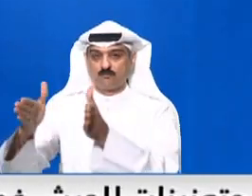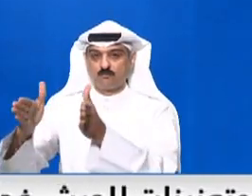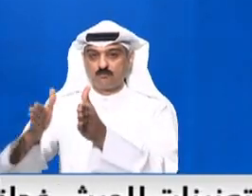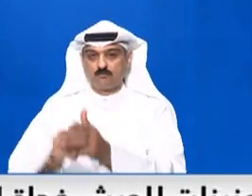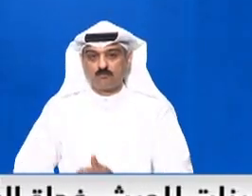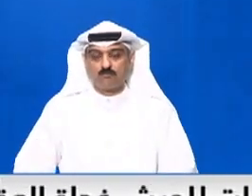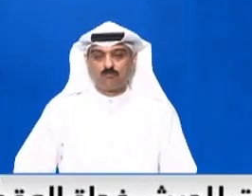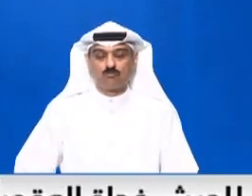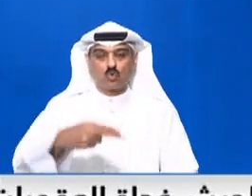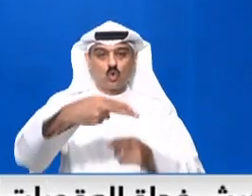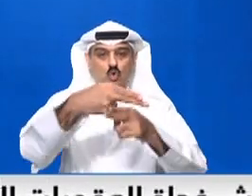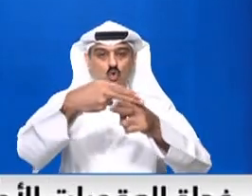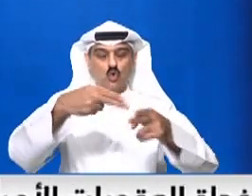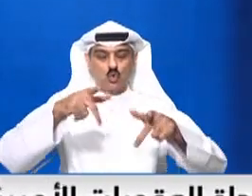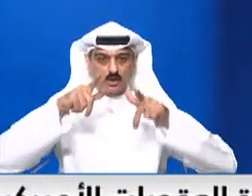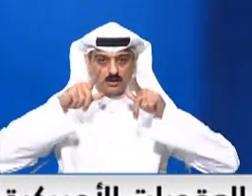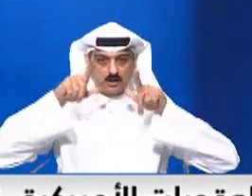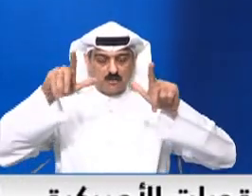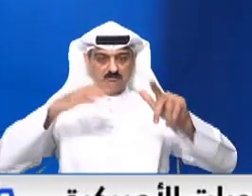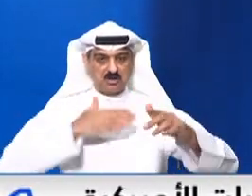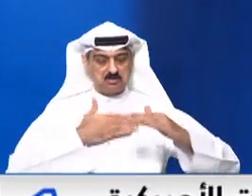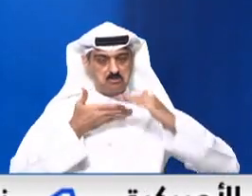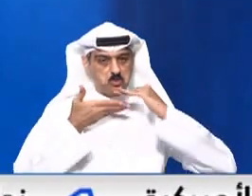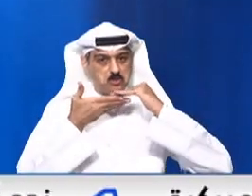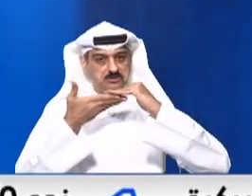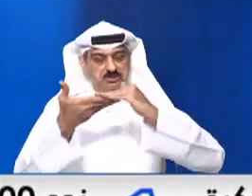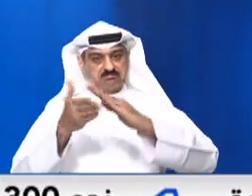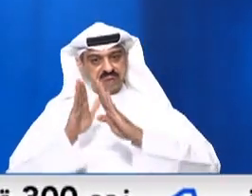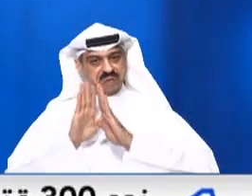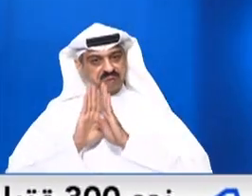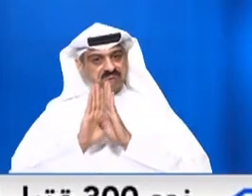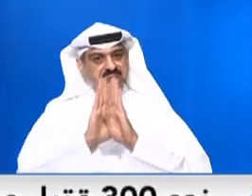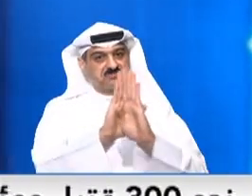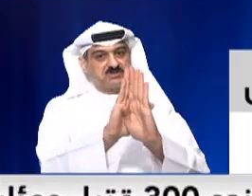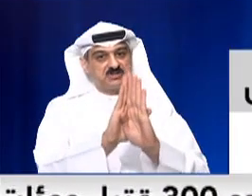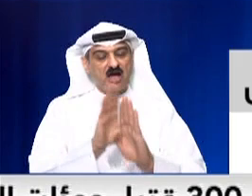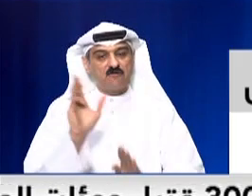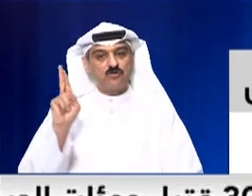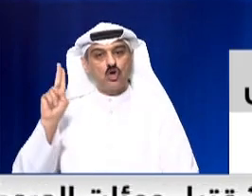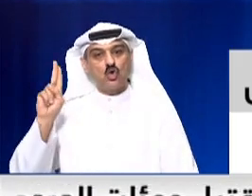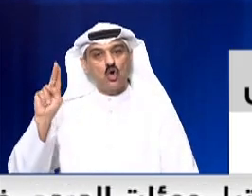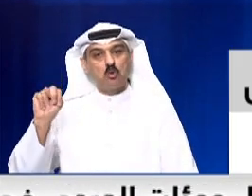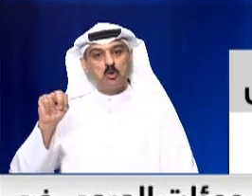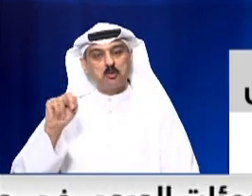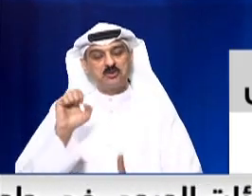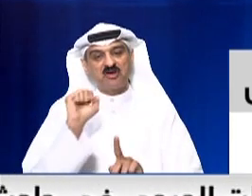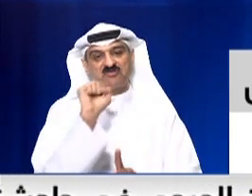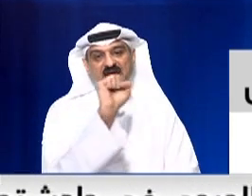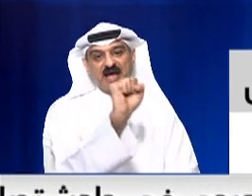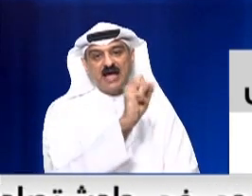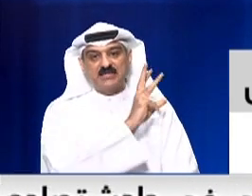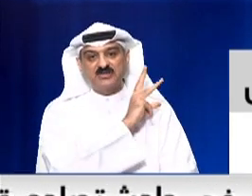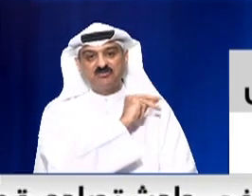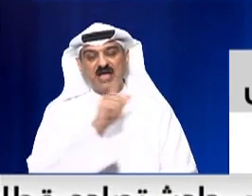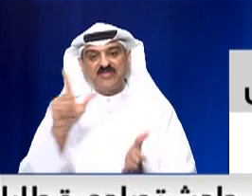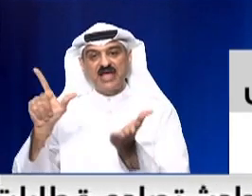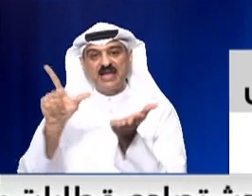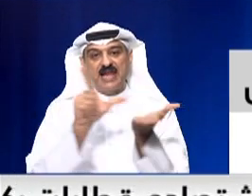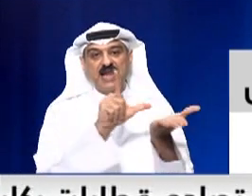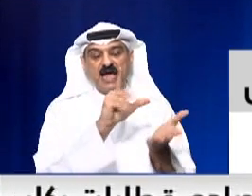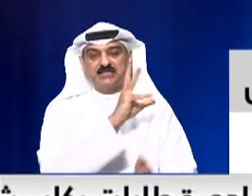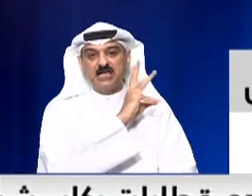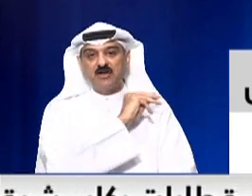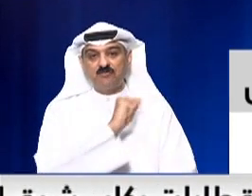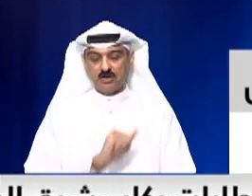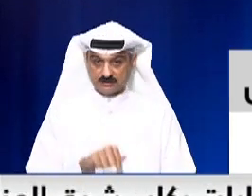دوله الكويت عن مساهمتها في دعم وكاله الامم المتحده لاغاده وتشغيل اللاجئين الفلسطينيين